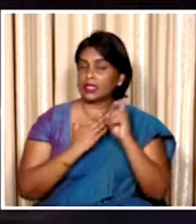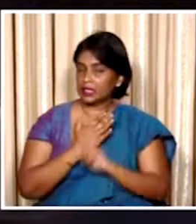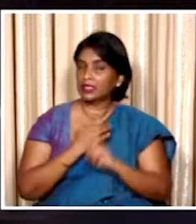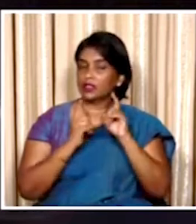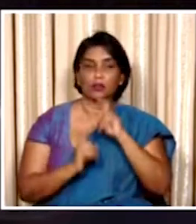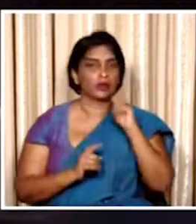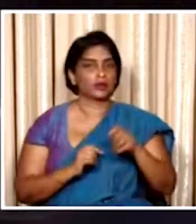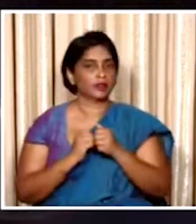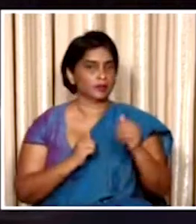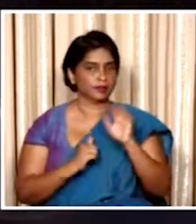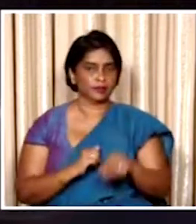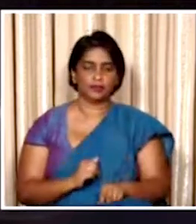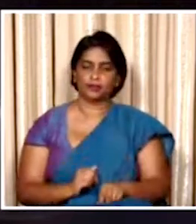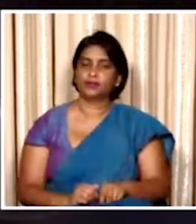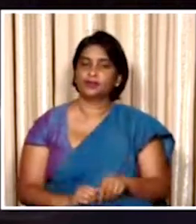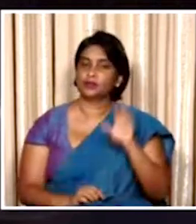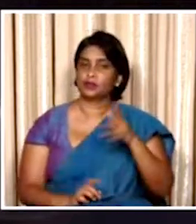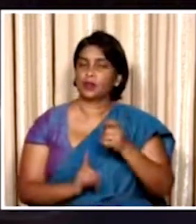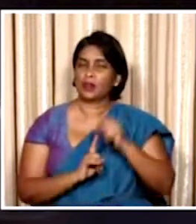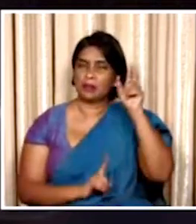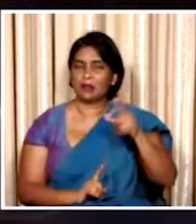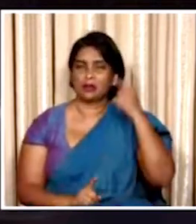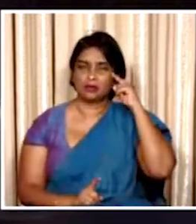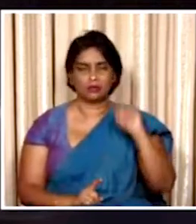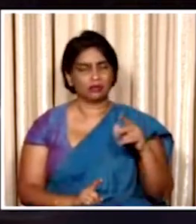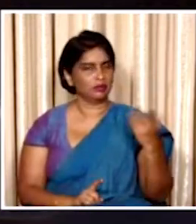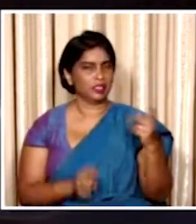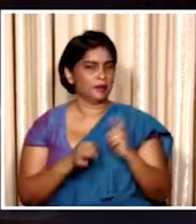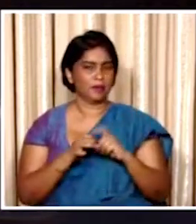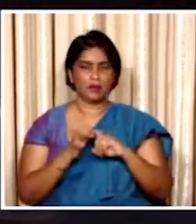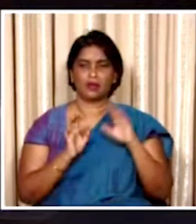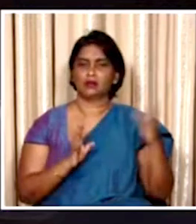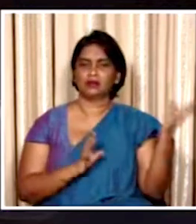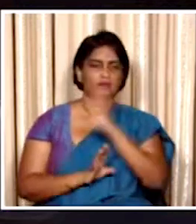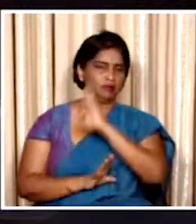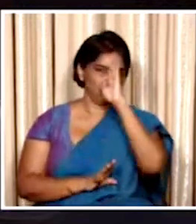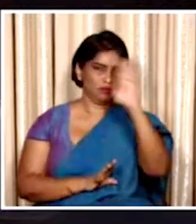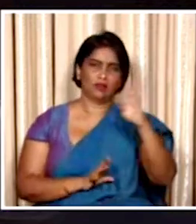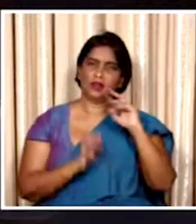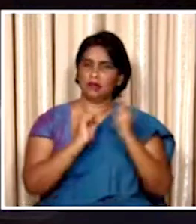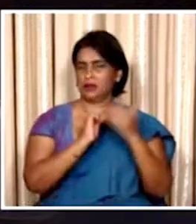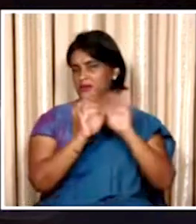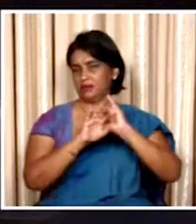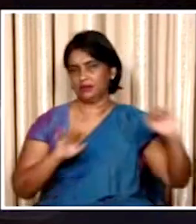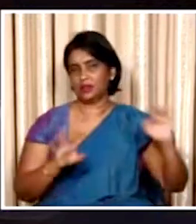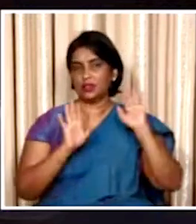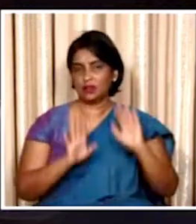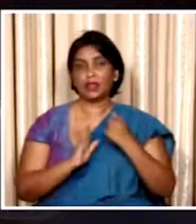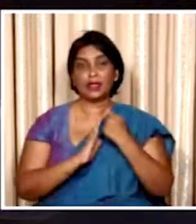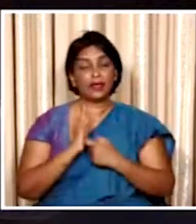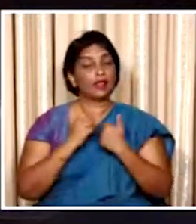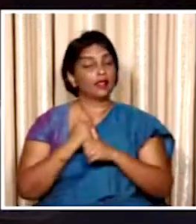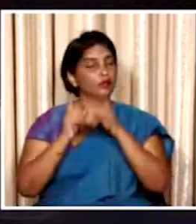ඒ විනිශ්චකාරවරු කටයුතු කළා තියෙන්නේ. ඒ නිසා පුද්ගලික හේතුවක් මත මොකක් හරි ප්‍රශ්නයක් තියෙනවා නම් ඒ විනිශ්චකාරතුමත් ඒක වෙනම බේරගන්න ඕනි. නමුත් නීතිය